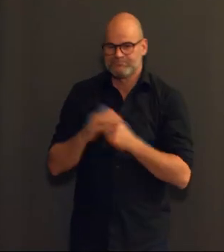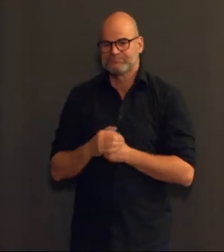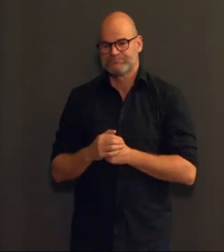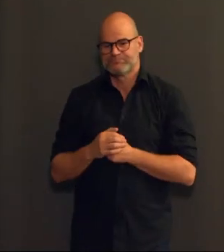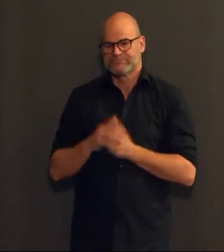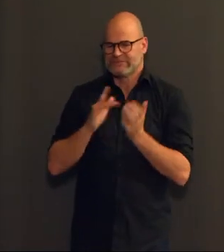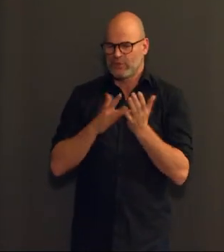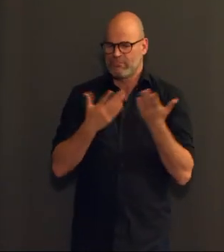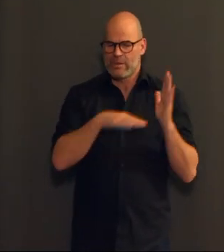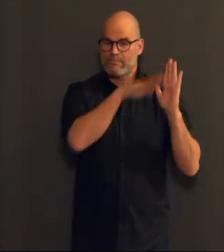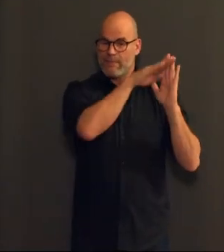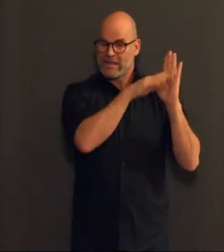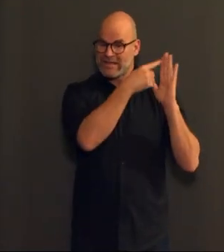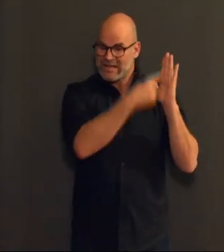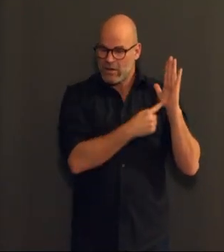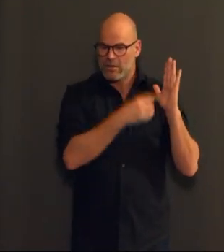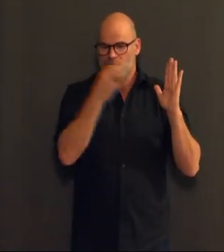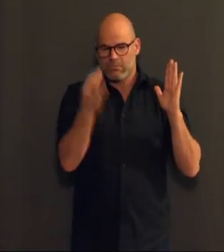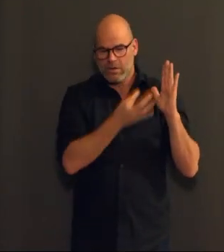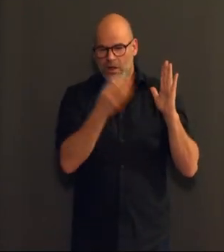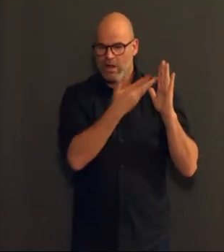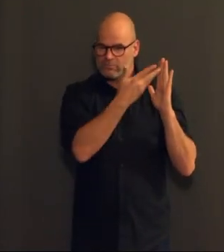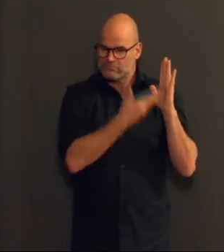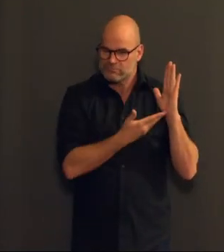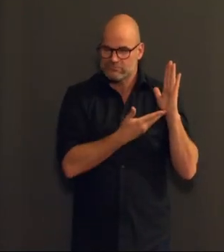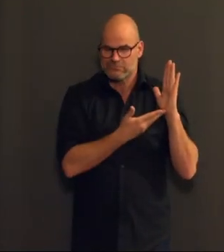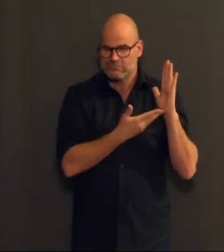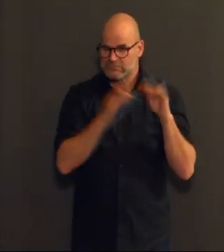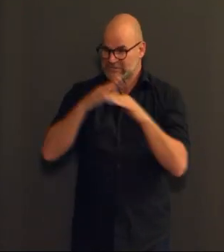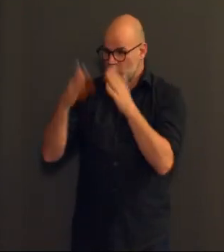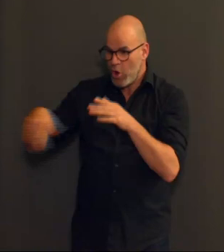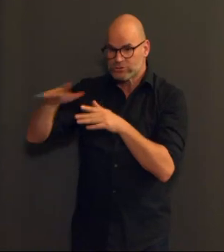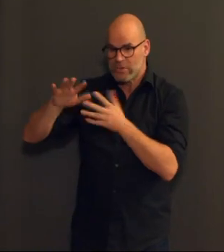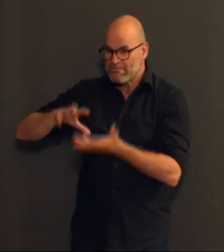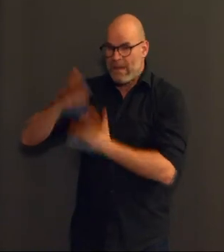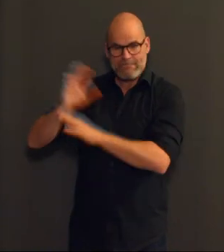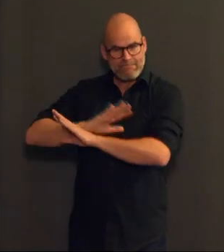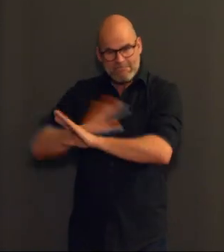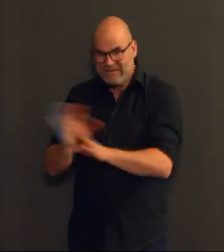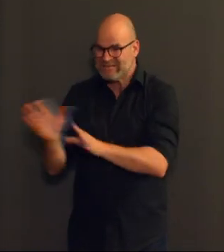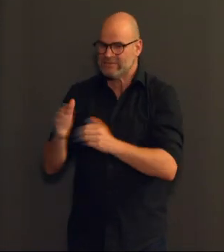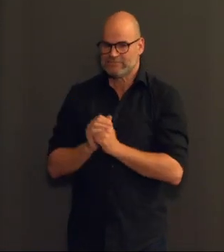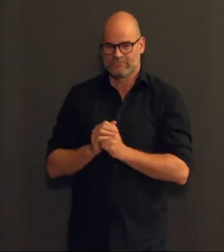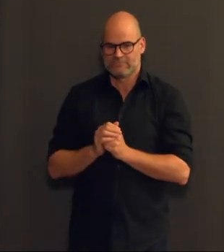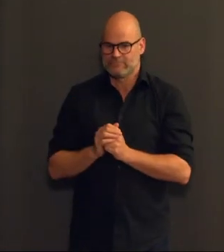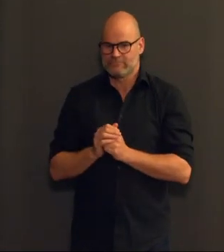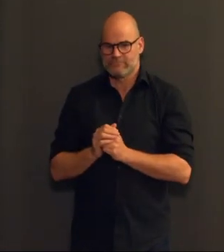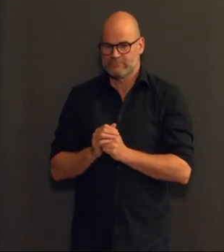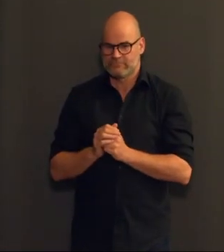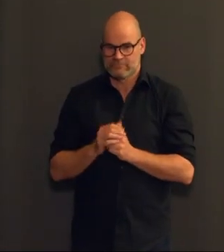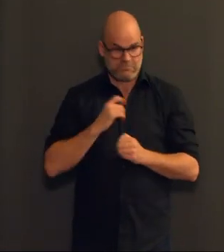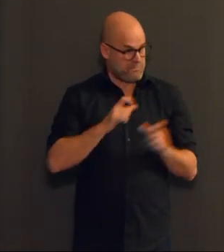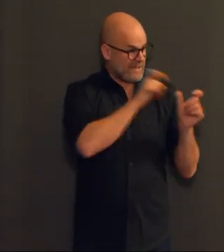geen bijkomende problemen creëert voor de niet-covid-zorg. Dan betreft de toekomst. Wat gebeurt er de